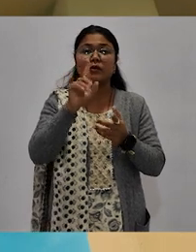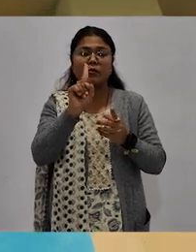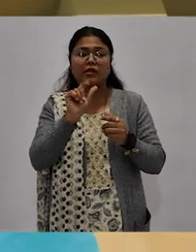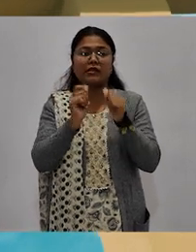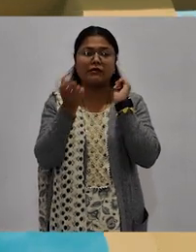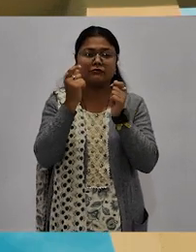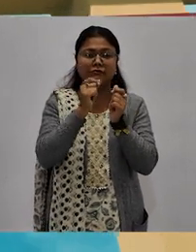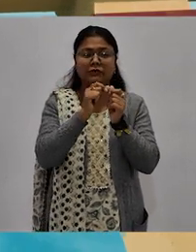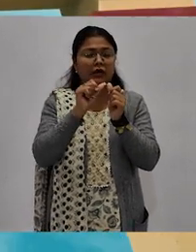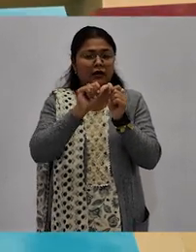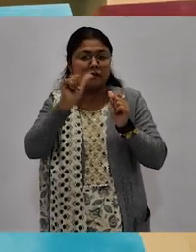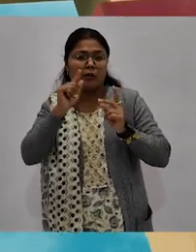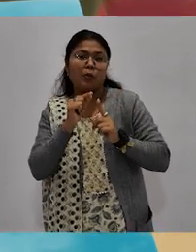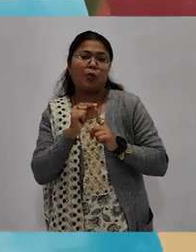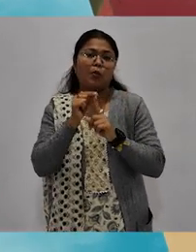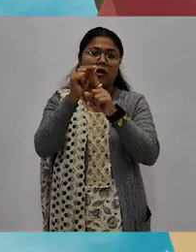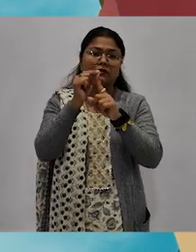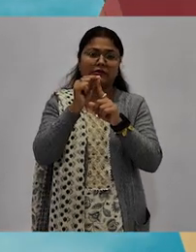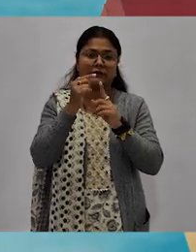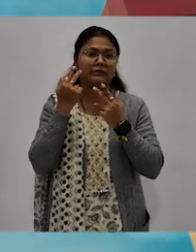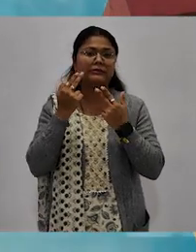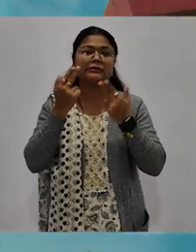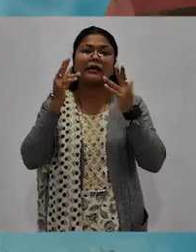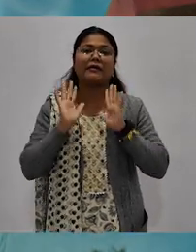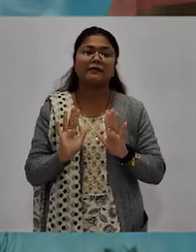আগশাৰীৰ শিক্ষা প্ৰতিষ্ঠান হিচাপে চিলিকি উঠিছে।